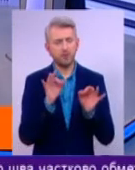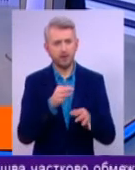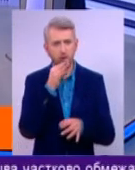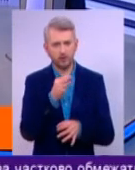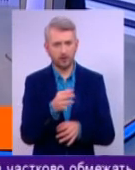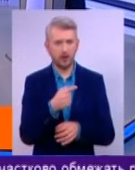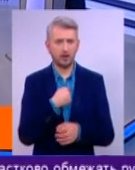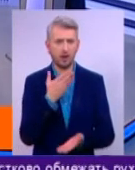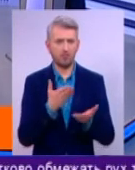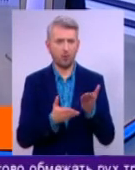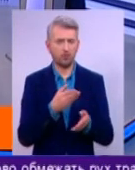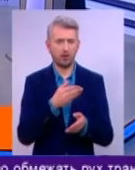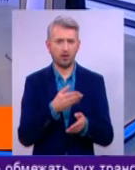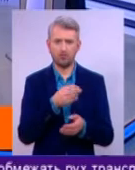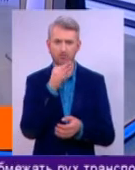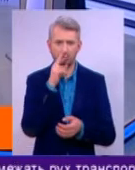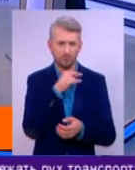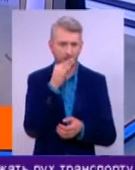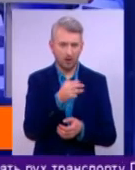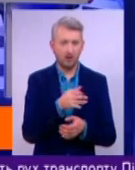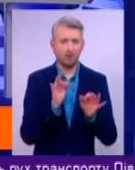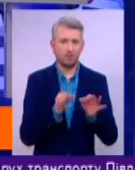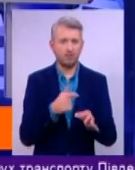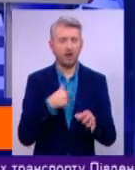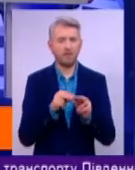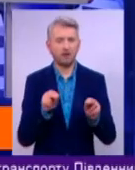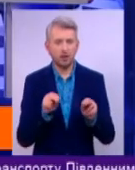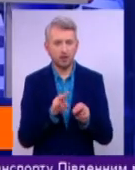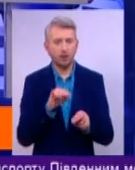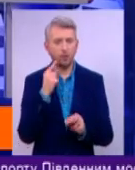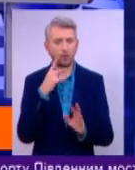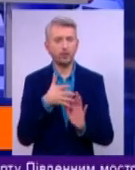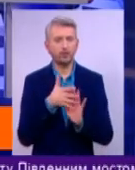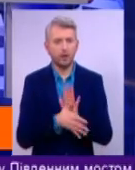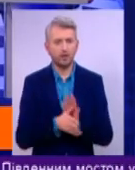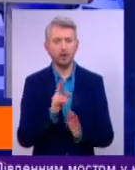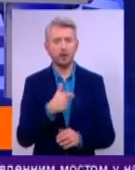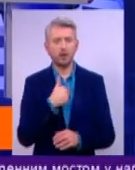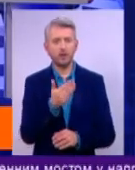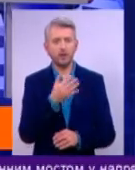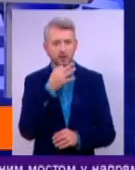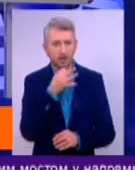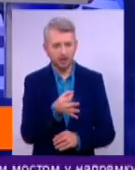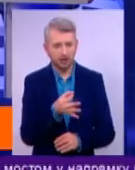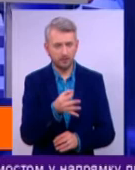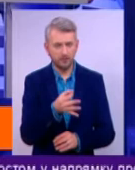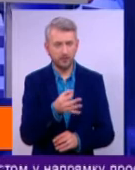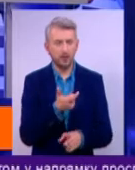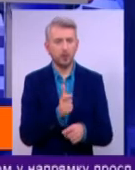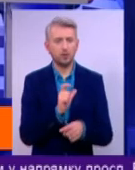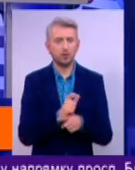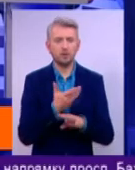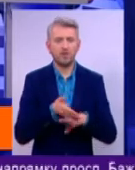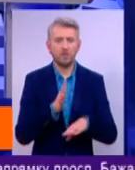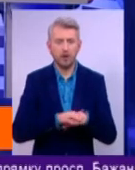сказали, я, може, не досказав. Я правда викладаю, ну, понімаєте, як я вам сказав, дуже